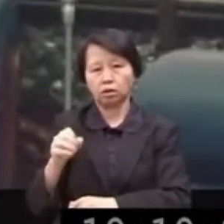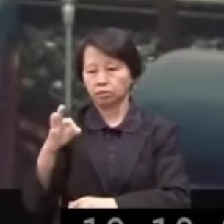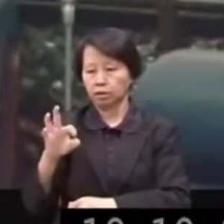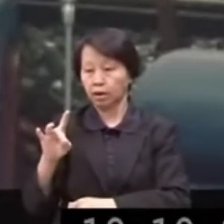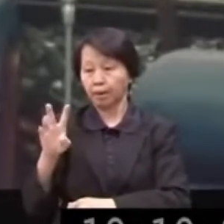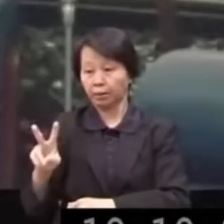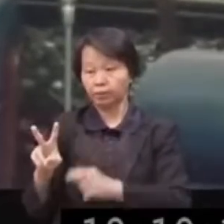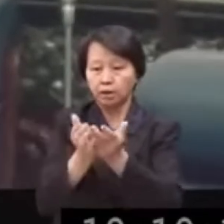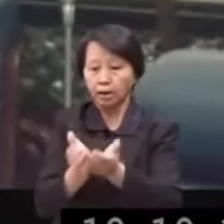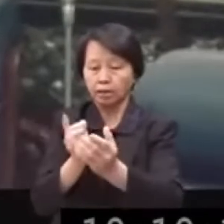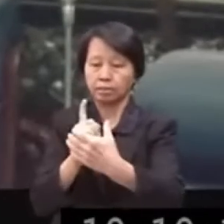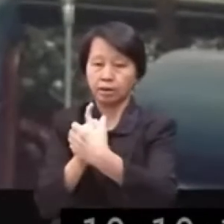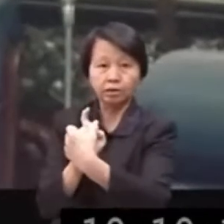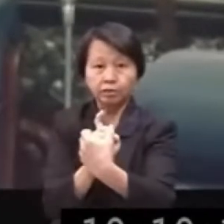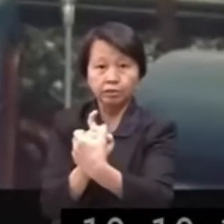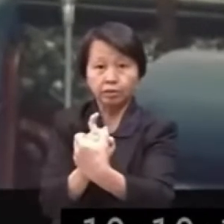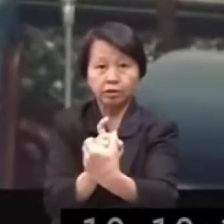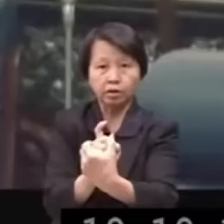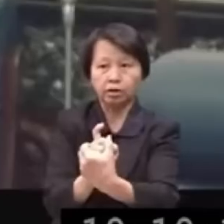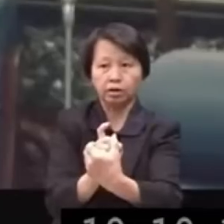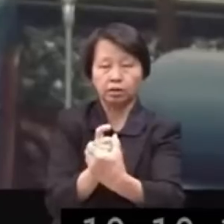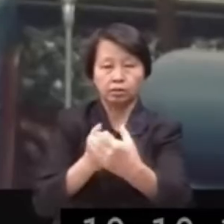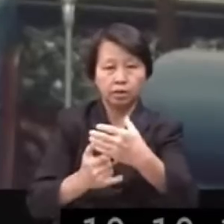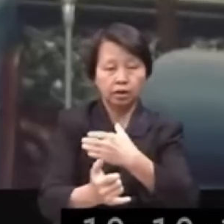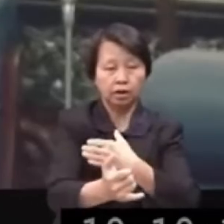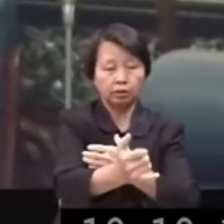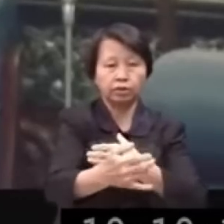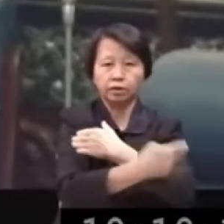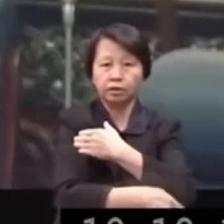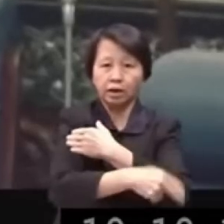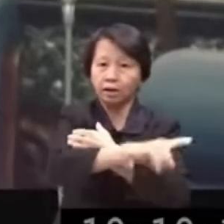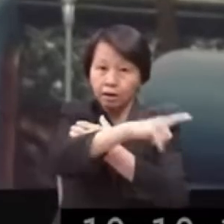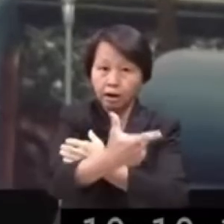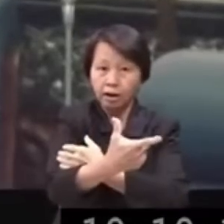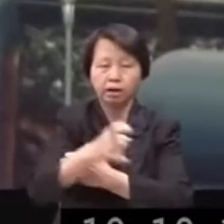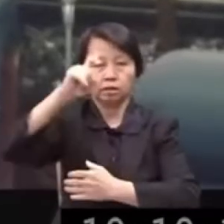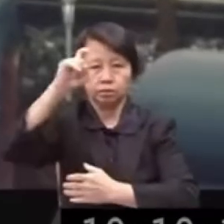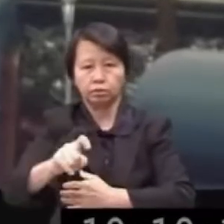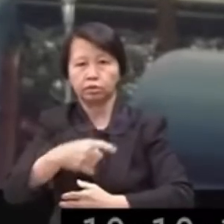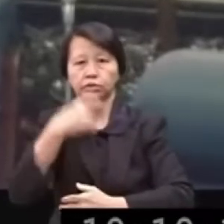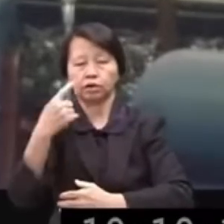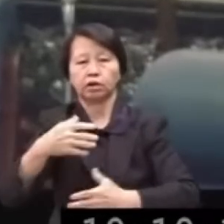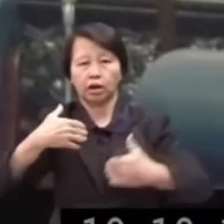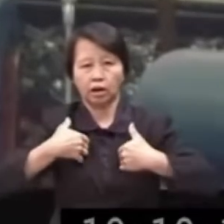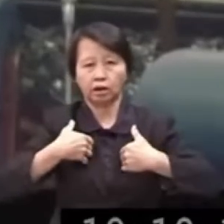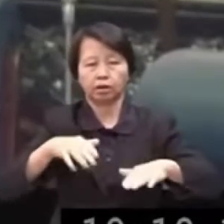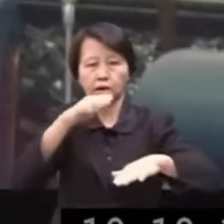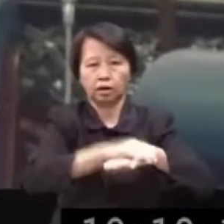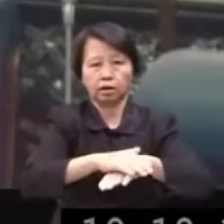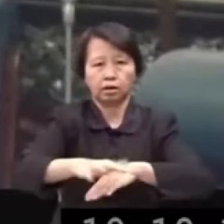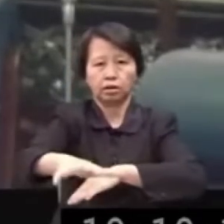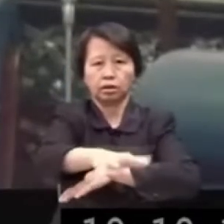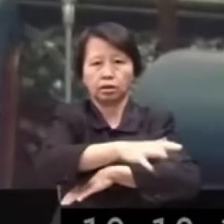menyatakan bahwa yang melalui wilayah negara lain perlulah senantiasa berada di atas